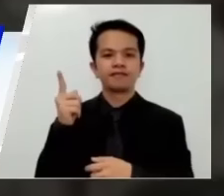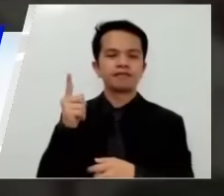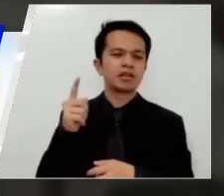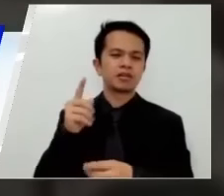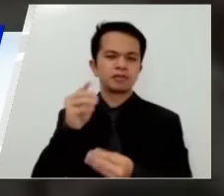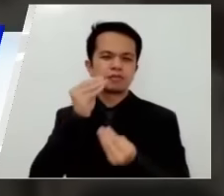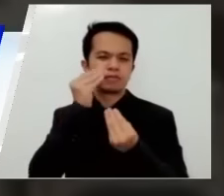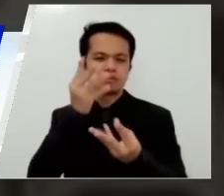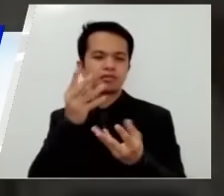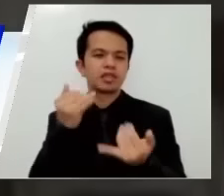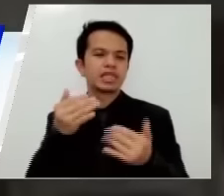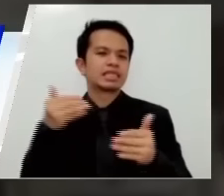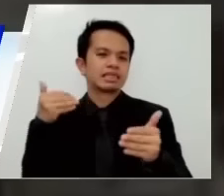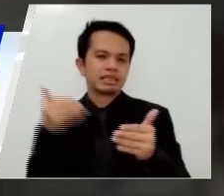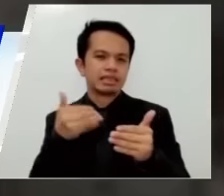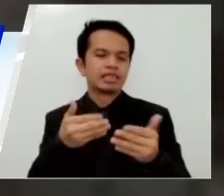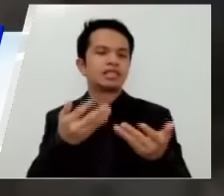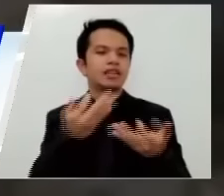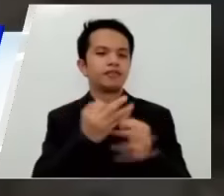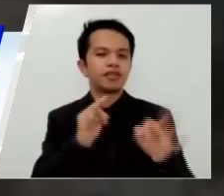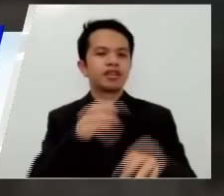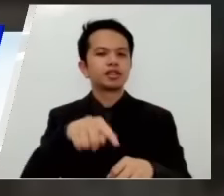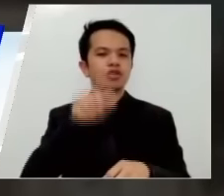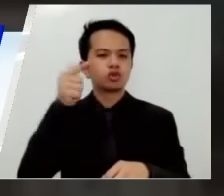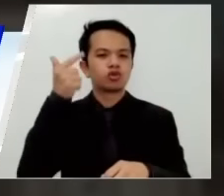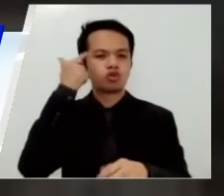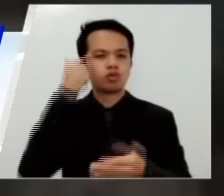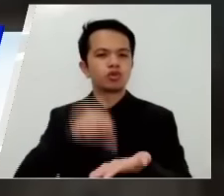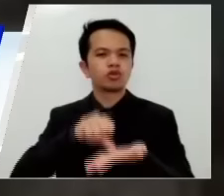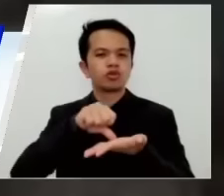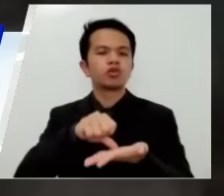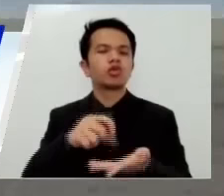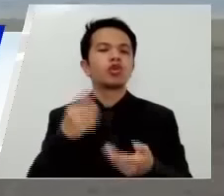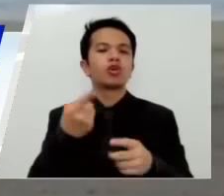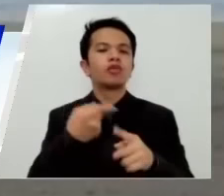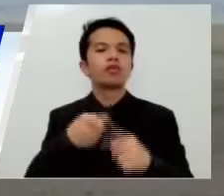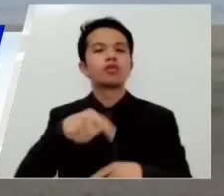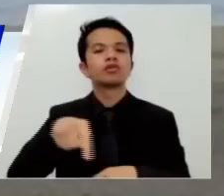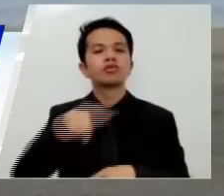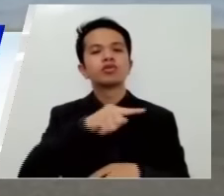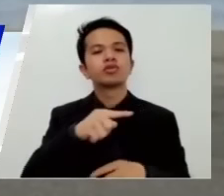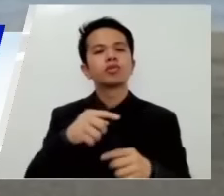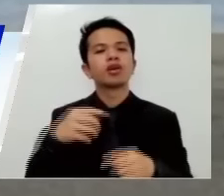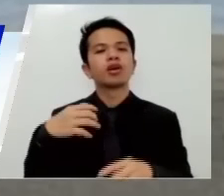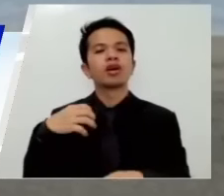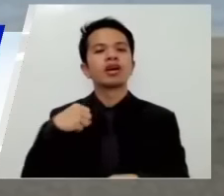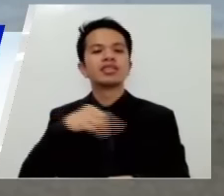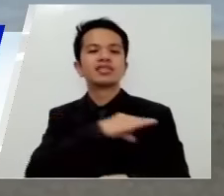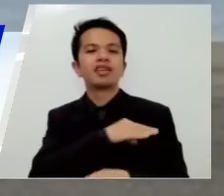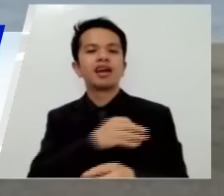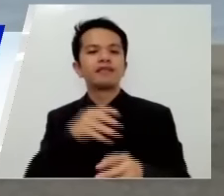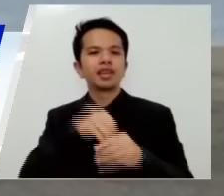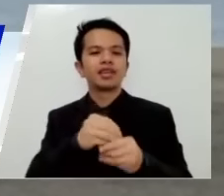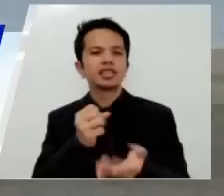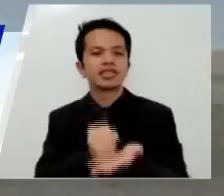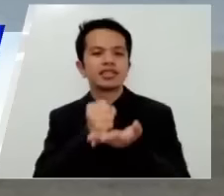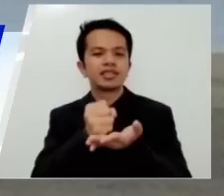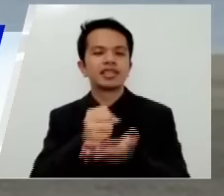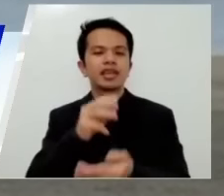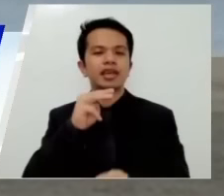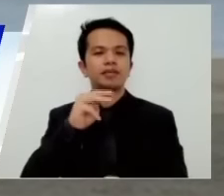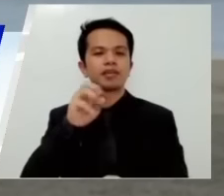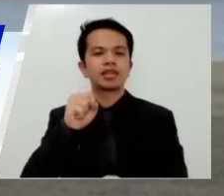malapit nang palayain ng gobyerno ng Iran ang apat na Pilipinong crew member ng container ship ng MSC Aris. Noong